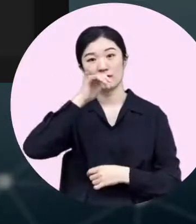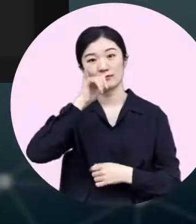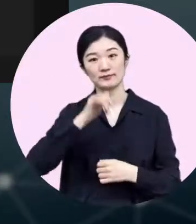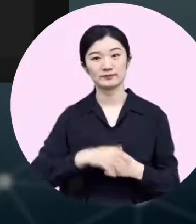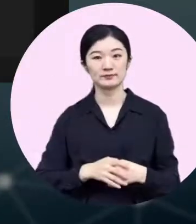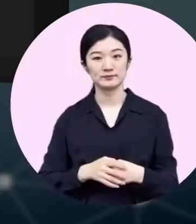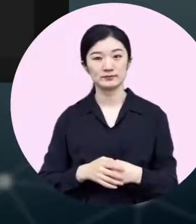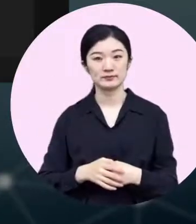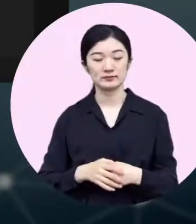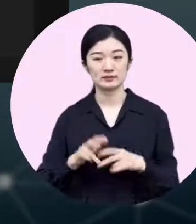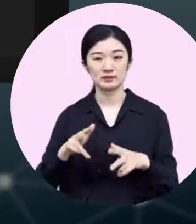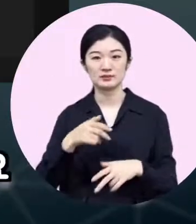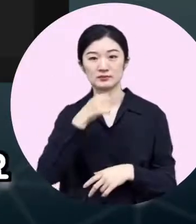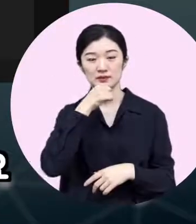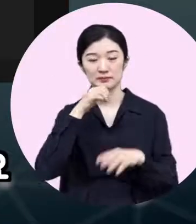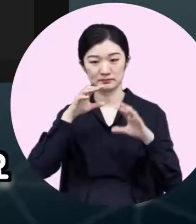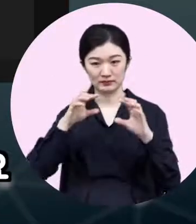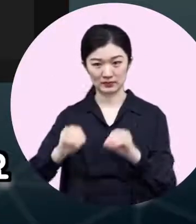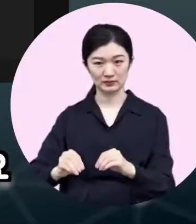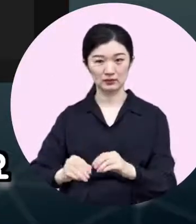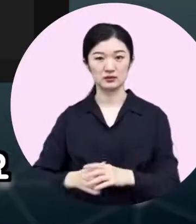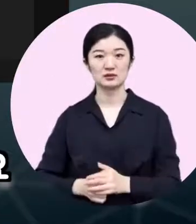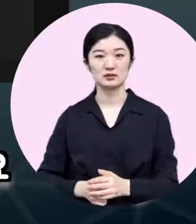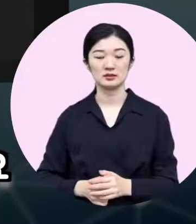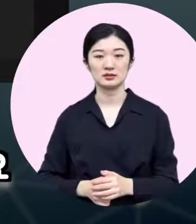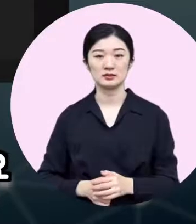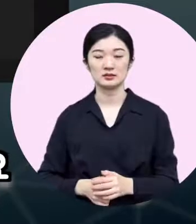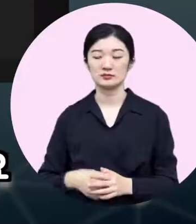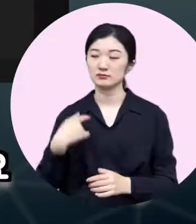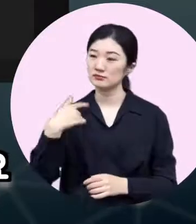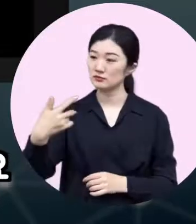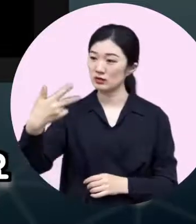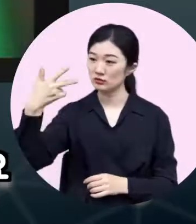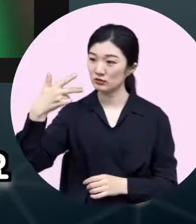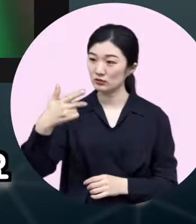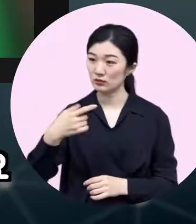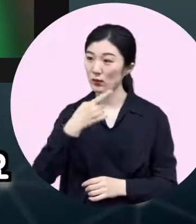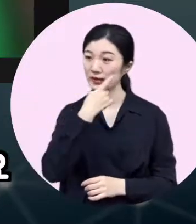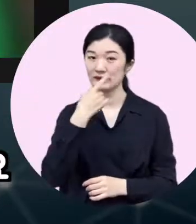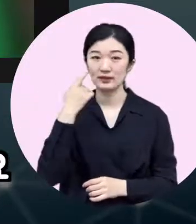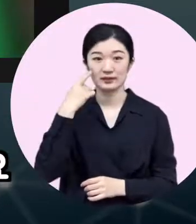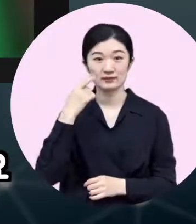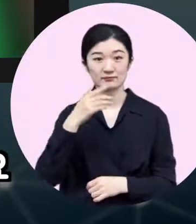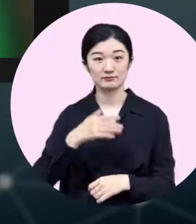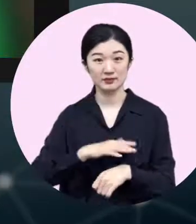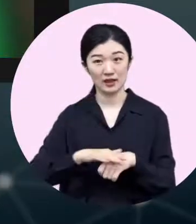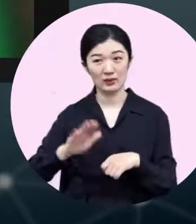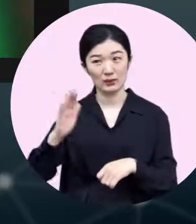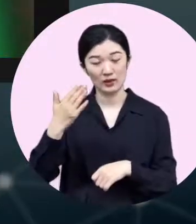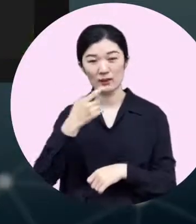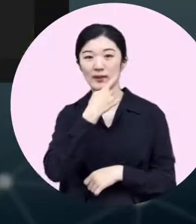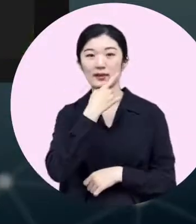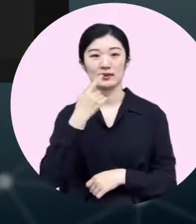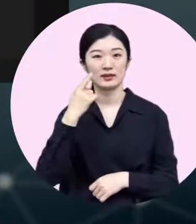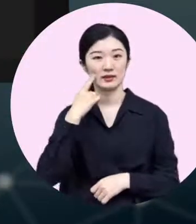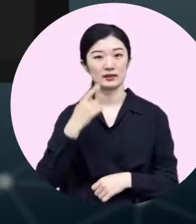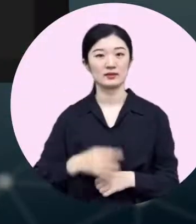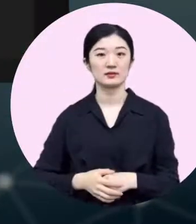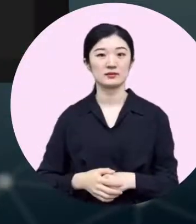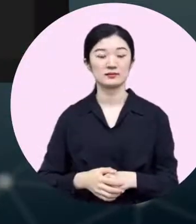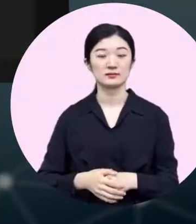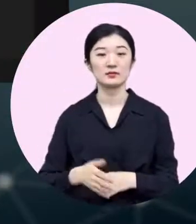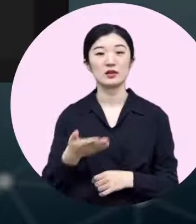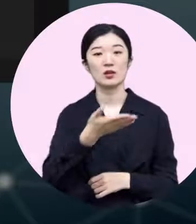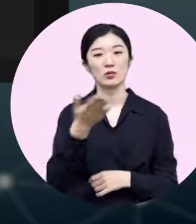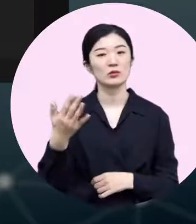일단 음소거를 좀 해놓을게요. 음소거 해놓고 비디오 되는지 한번 켜놓고요. 자, 근데 이제 여러분들이 호스트